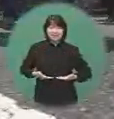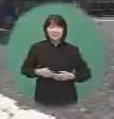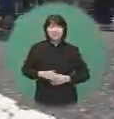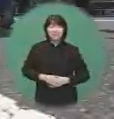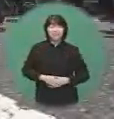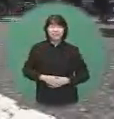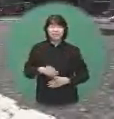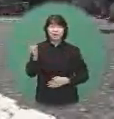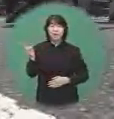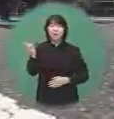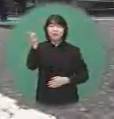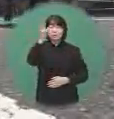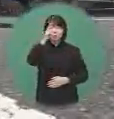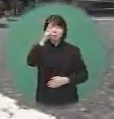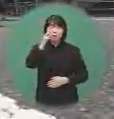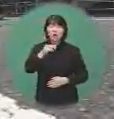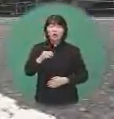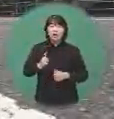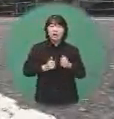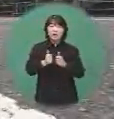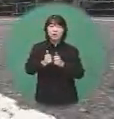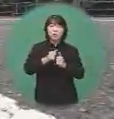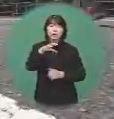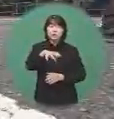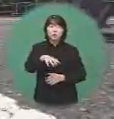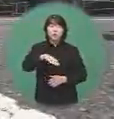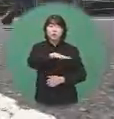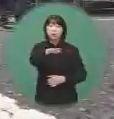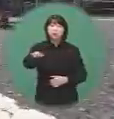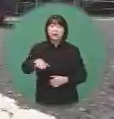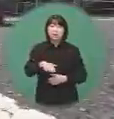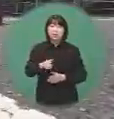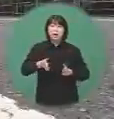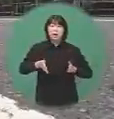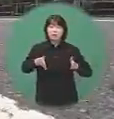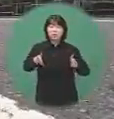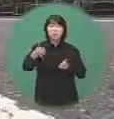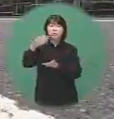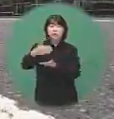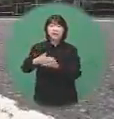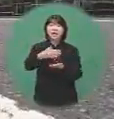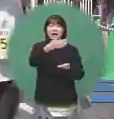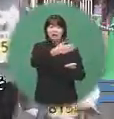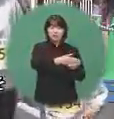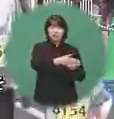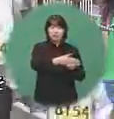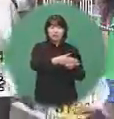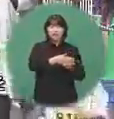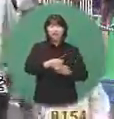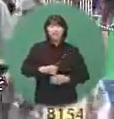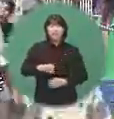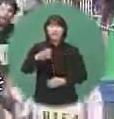当日の午前中は競技場周辺で交通規制が行われます。市では